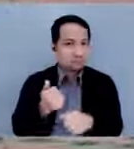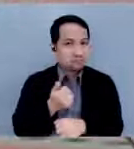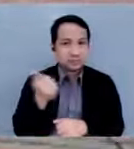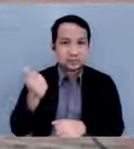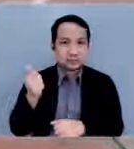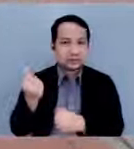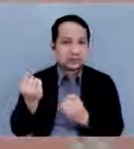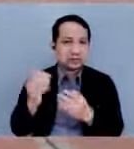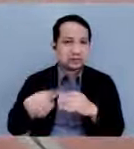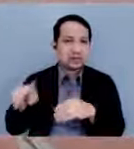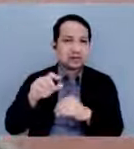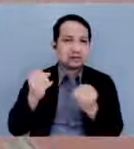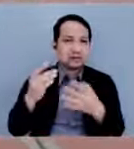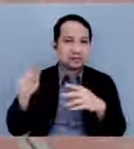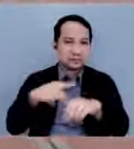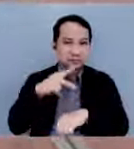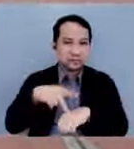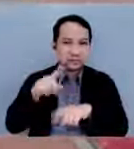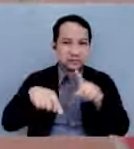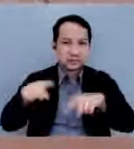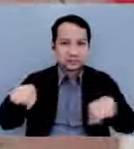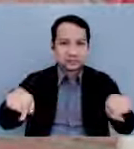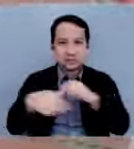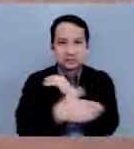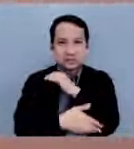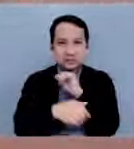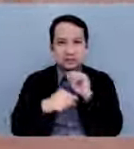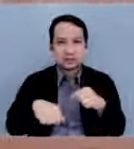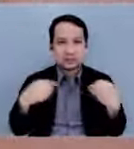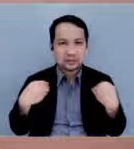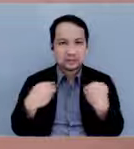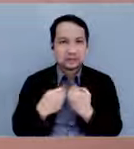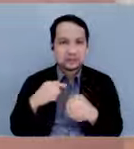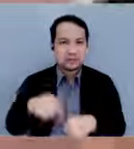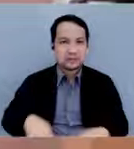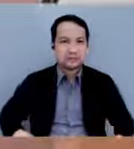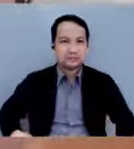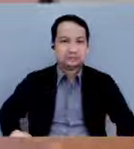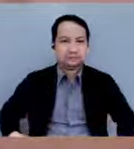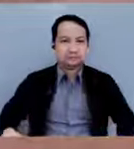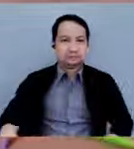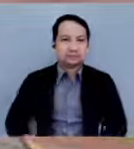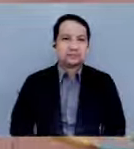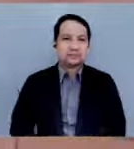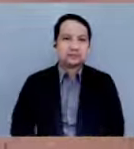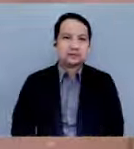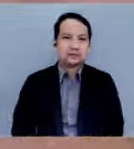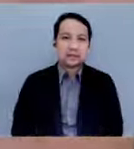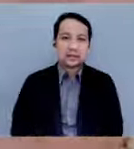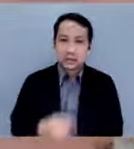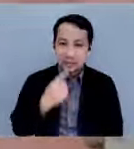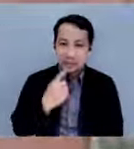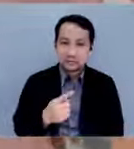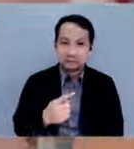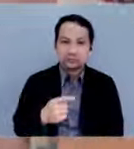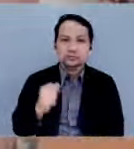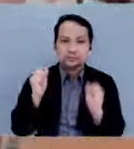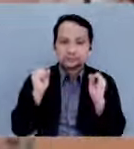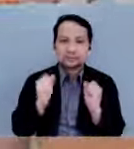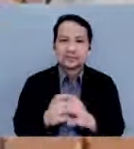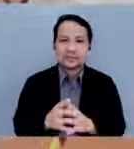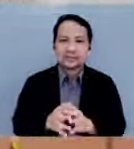Po sa Philippines and sa iba-iba pong bansa. Meron po tayong mga members. At saka ang lamig dyan sa Kalamba. Yes. Sumawi yun. Po yan. Sarap